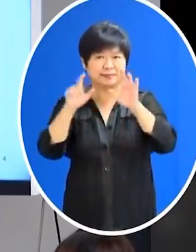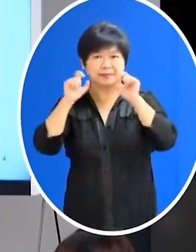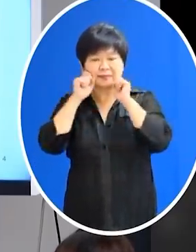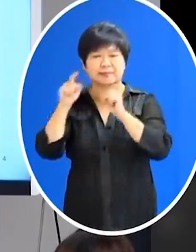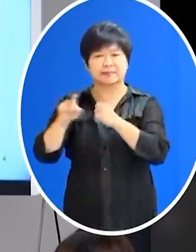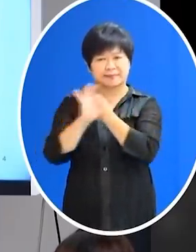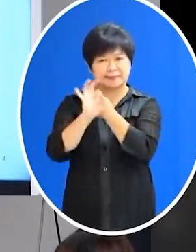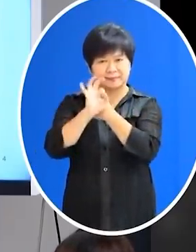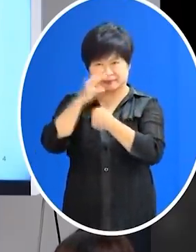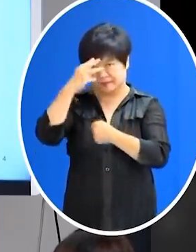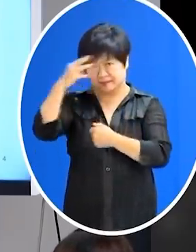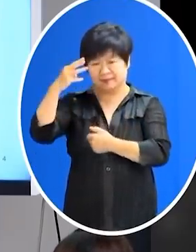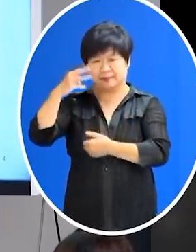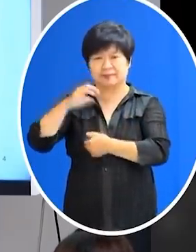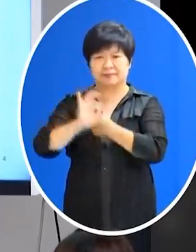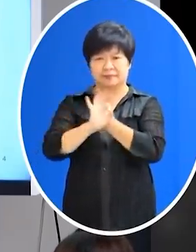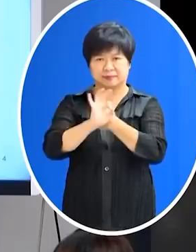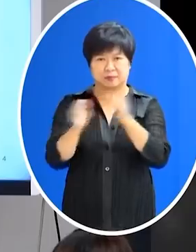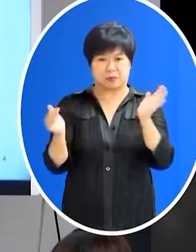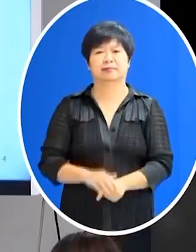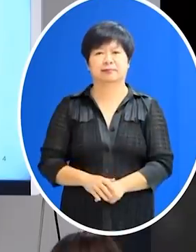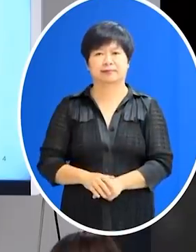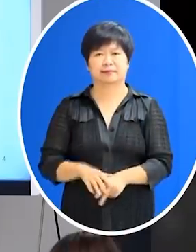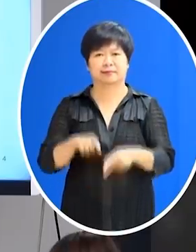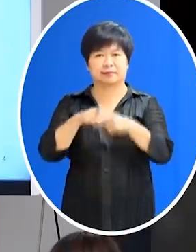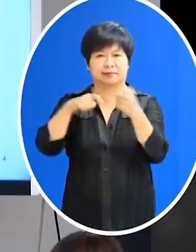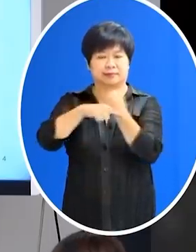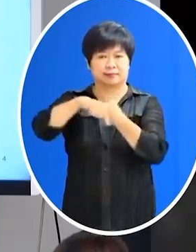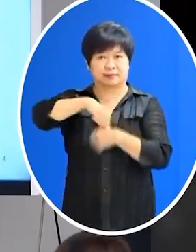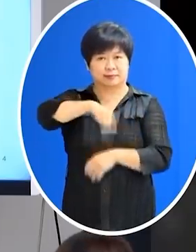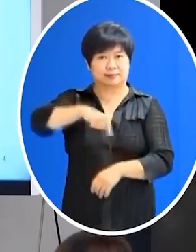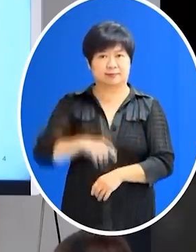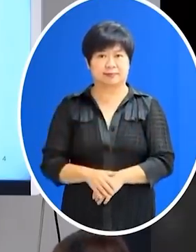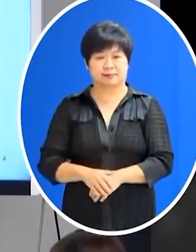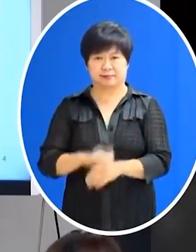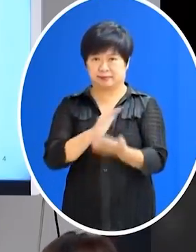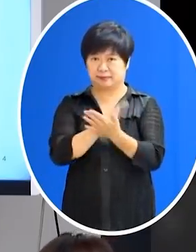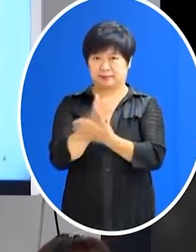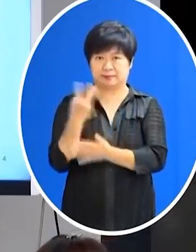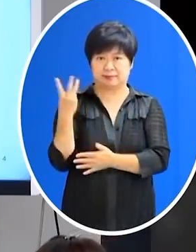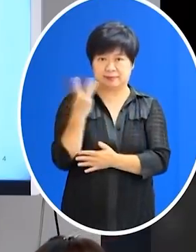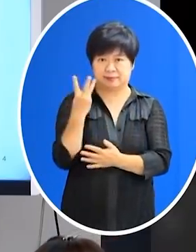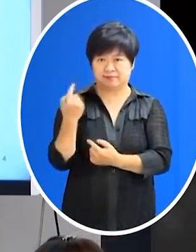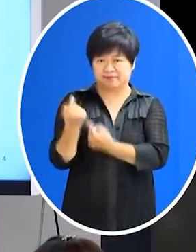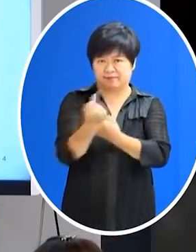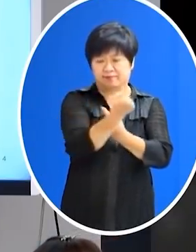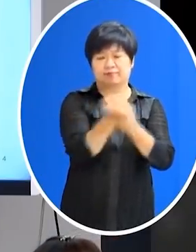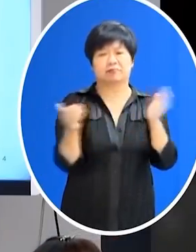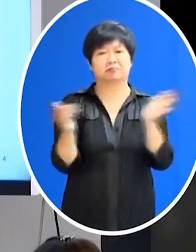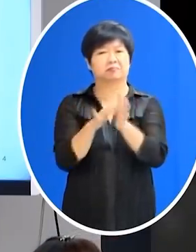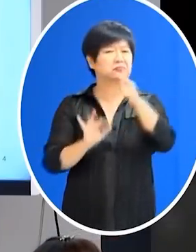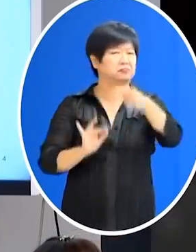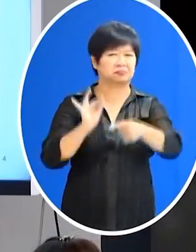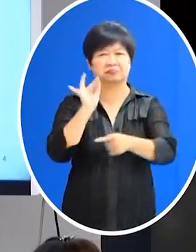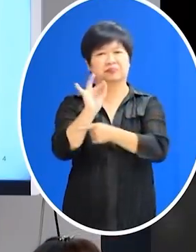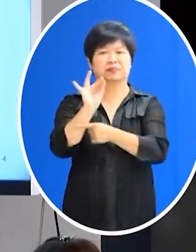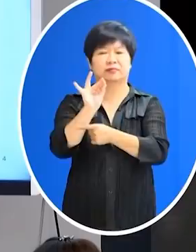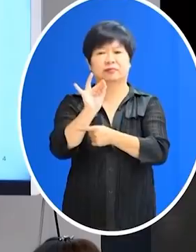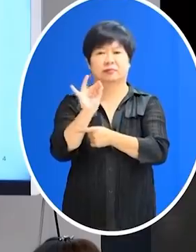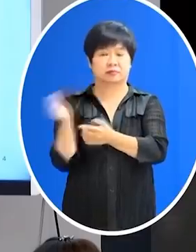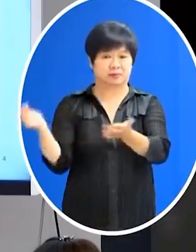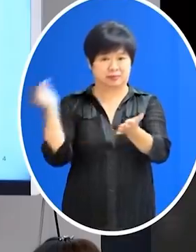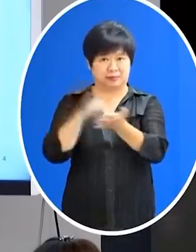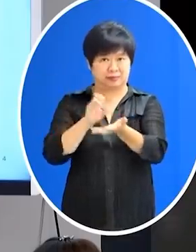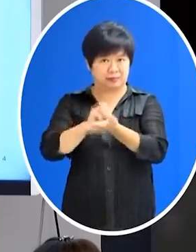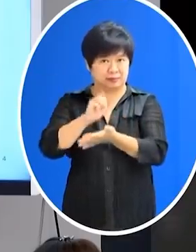面啊测完之后把结果 report 回去。现在这3项的啊评比啊都到达100%，那啊最后的报